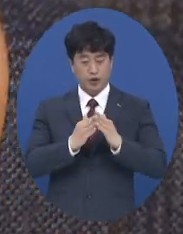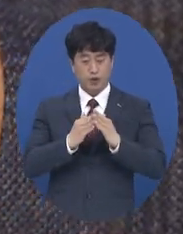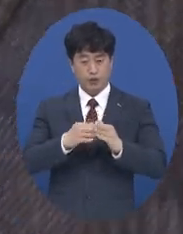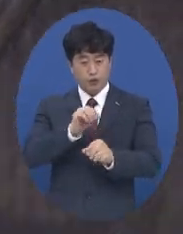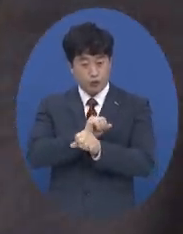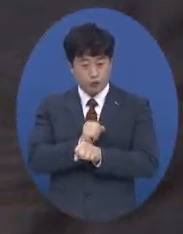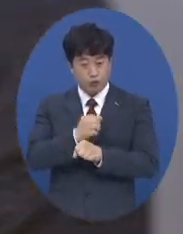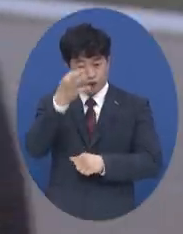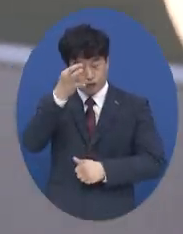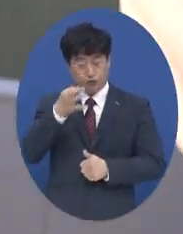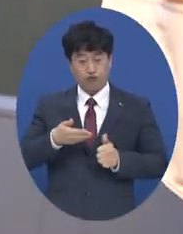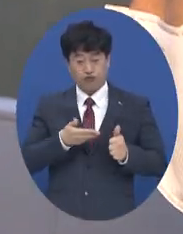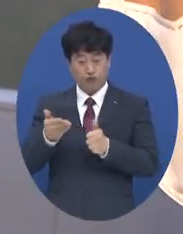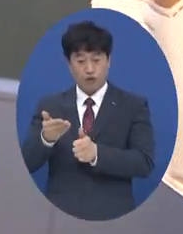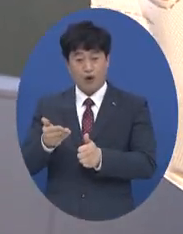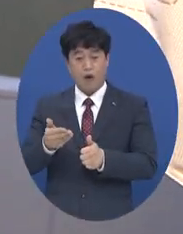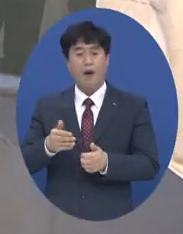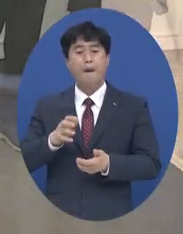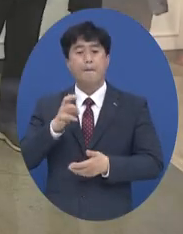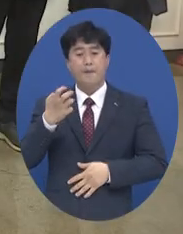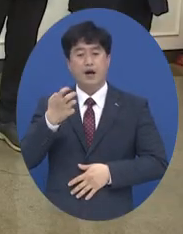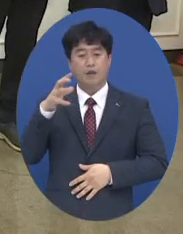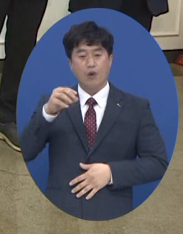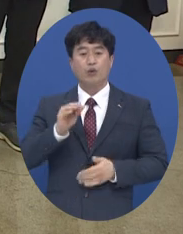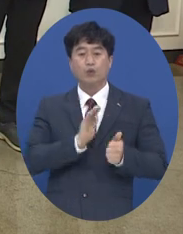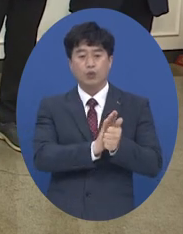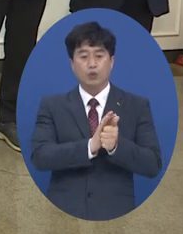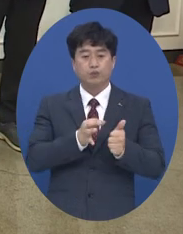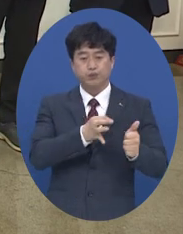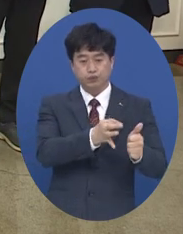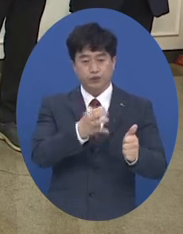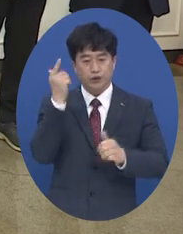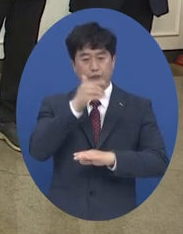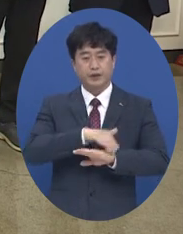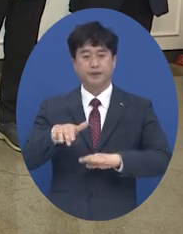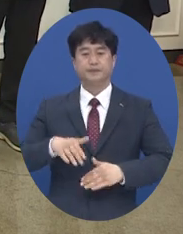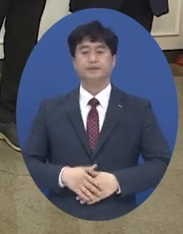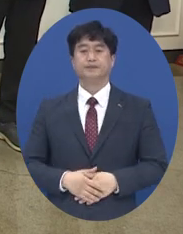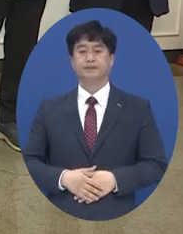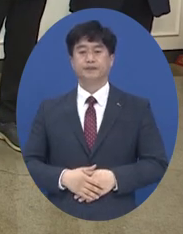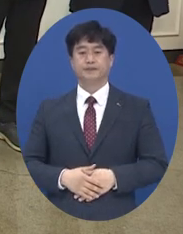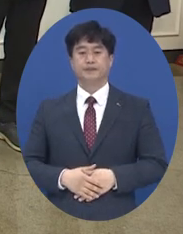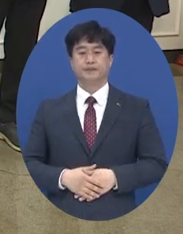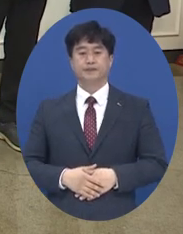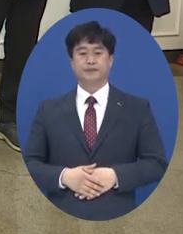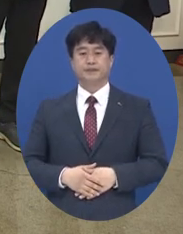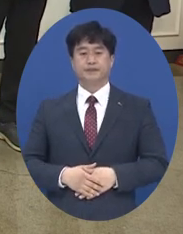사업 등에 80억 원을 지원할 계획입니다. 경기CTV 최창순입니다.